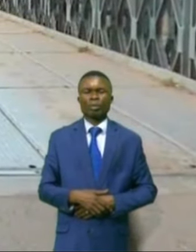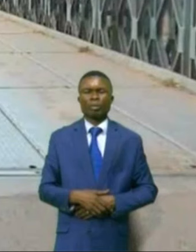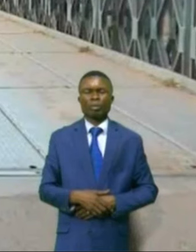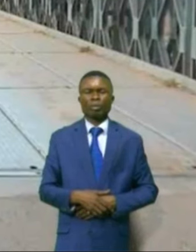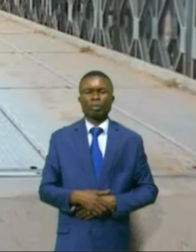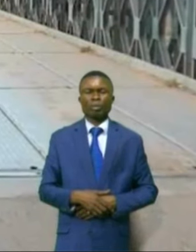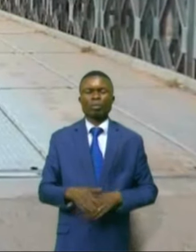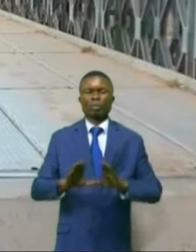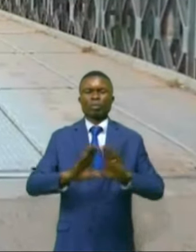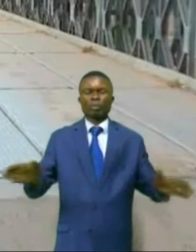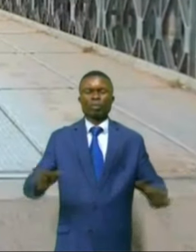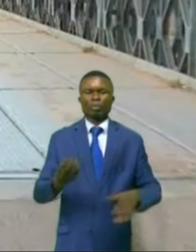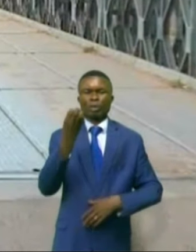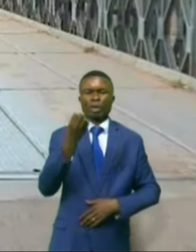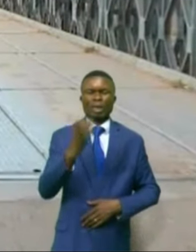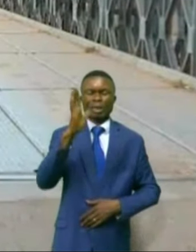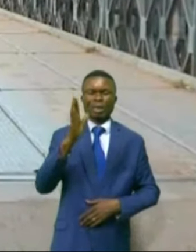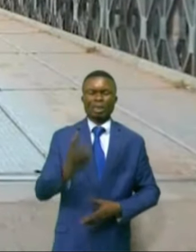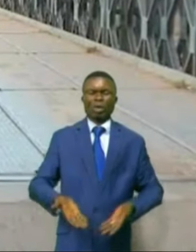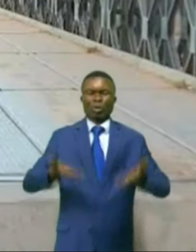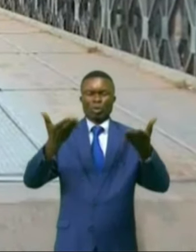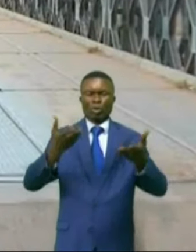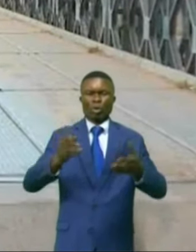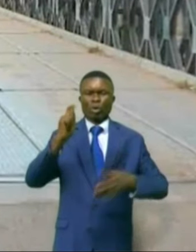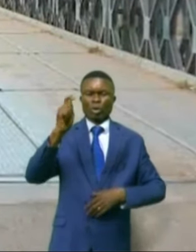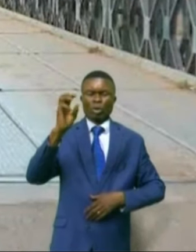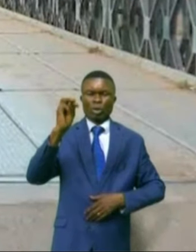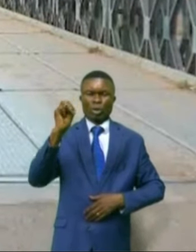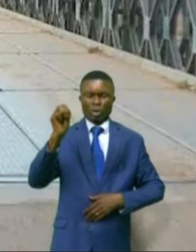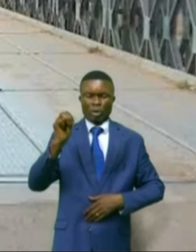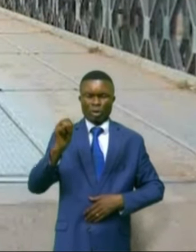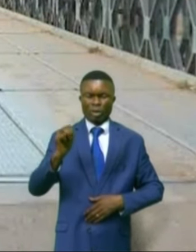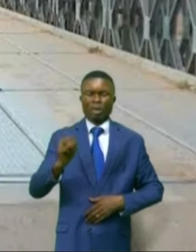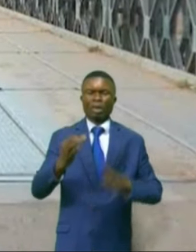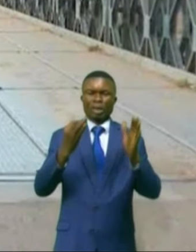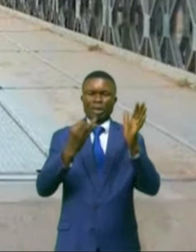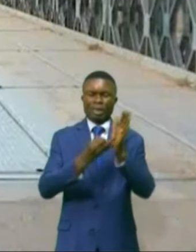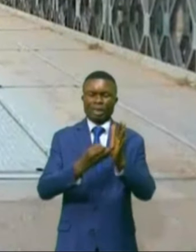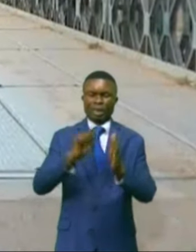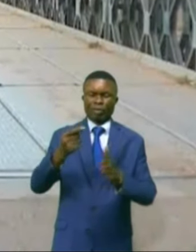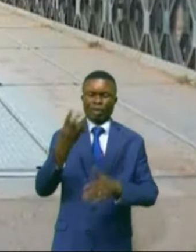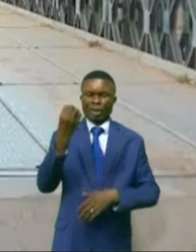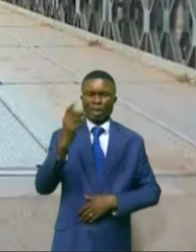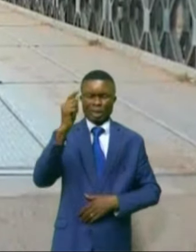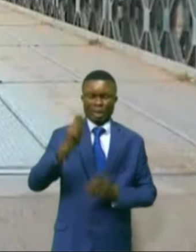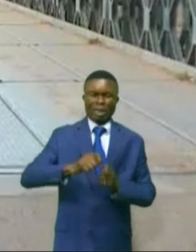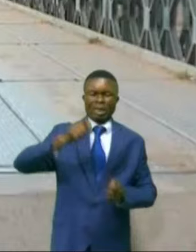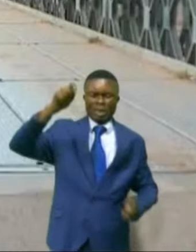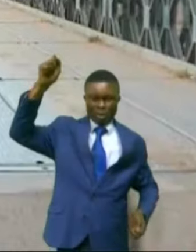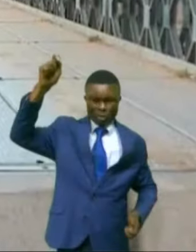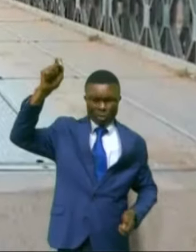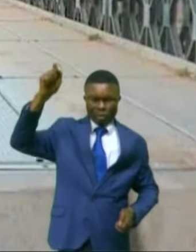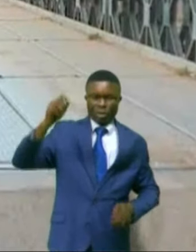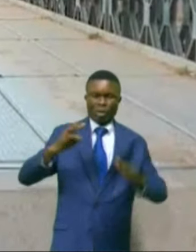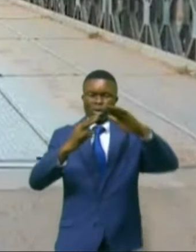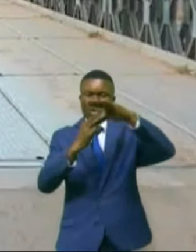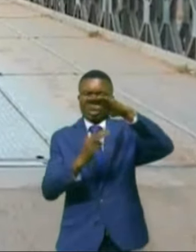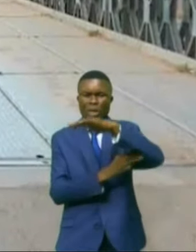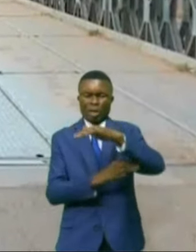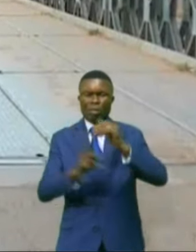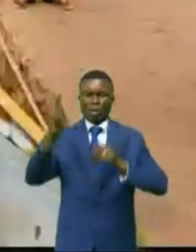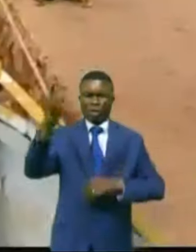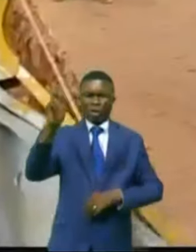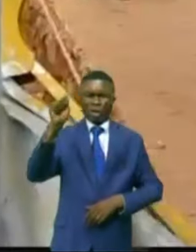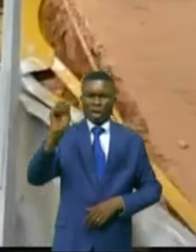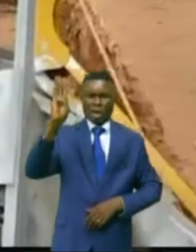D'une capacité de 45 tonnes, du haut de ses 42,7 mètres de longueur, et 6 mètres de largeur, le pont Kabangu de type